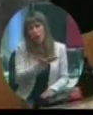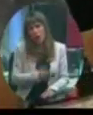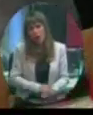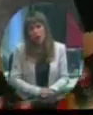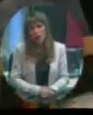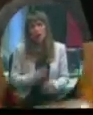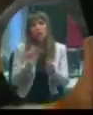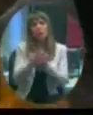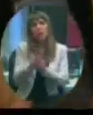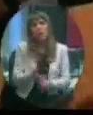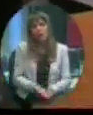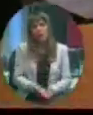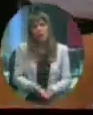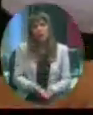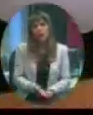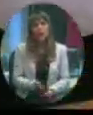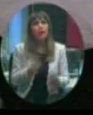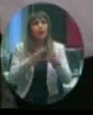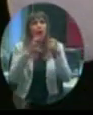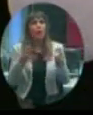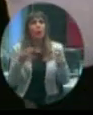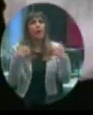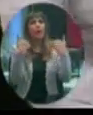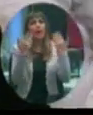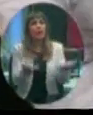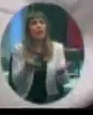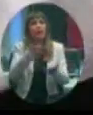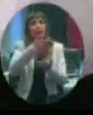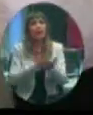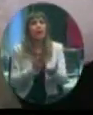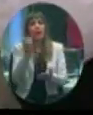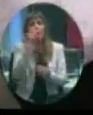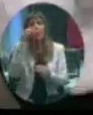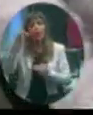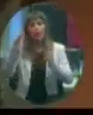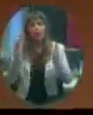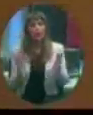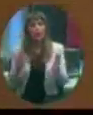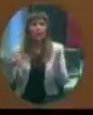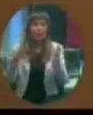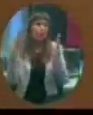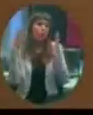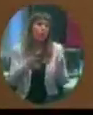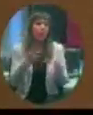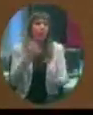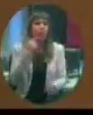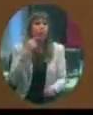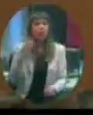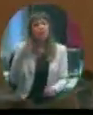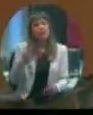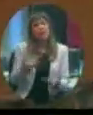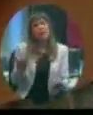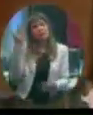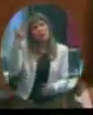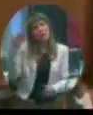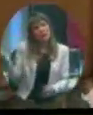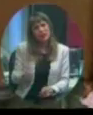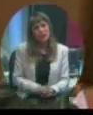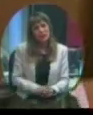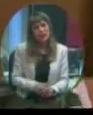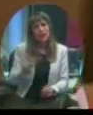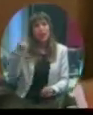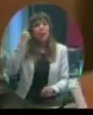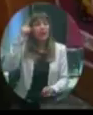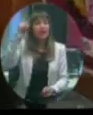עבורם. בעמותת לתת שאחראית על חלק נכבד מחבילות המזון, תוקפים את המהלך ואומרים כי הוא פופוליסטי, וכי המיזם יעלה הון שלא